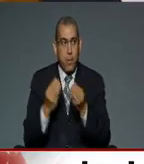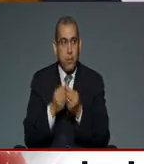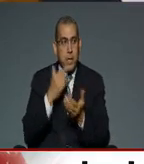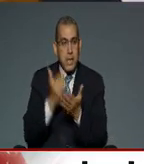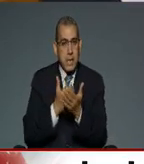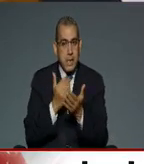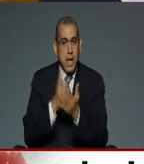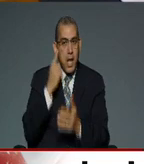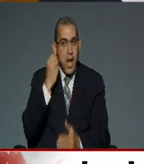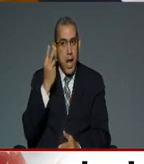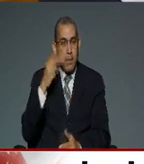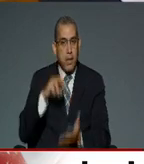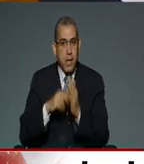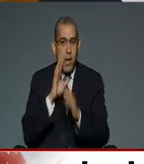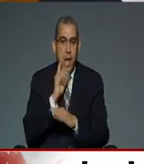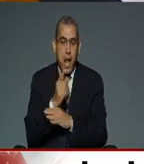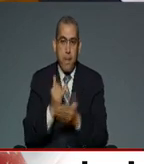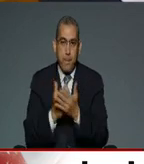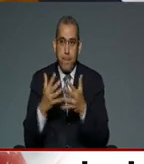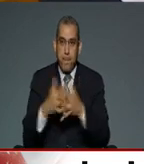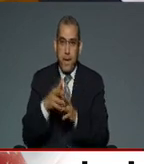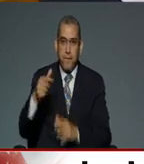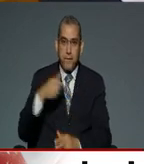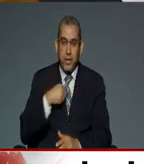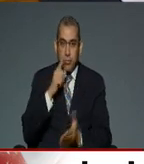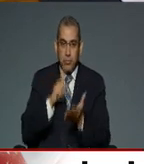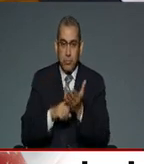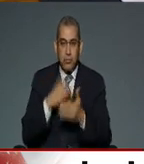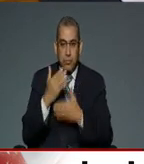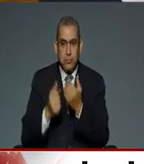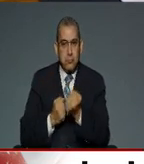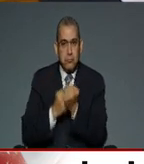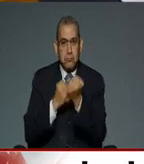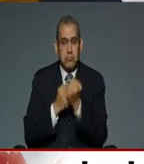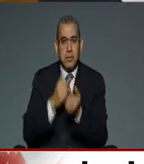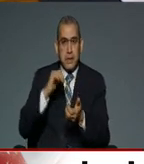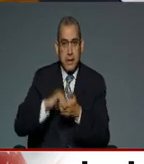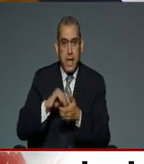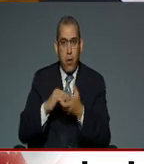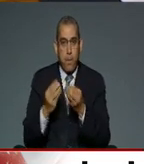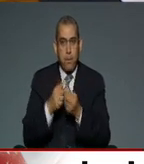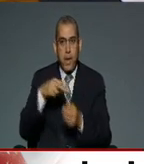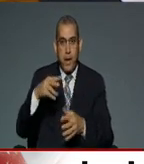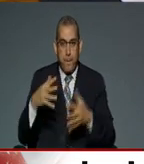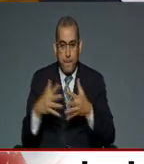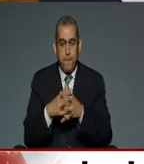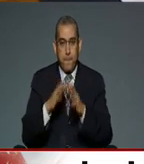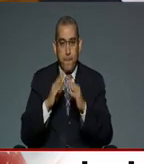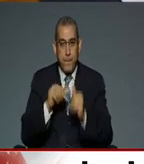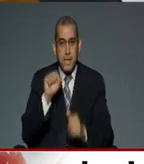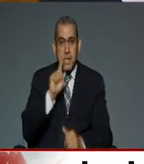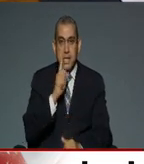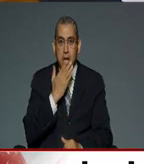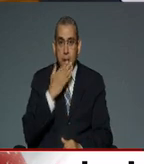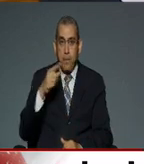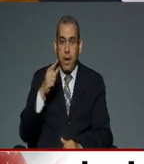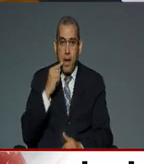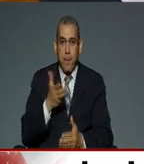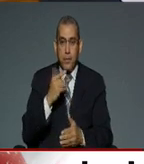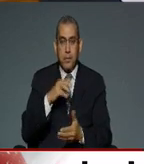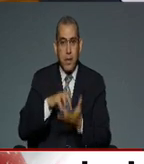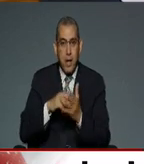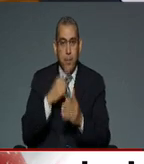والعلمي والفني بما يسفر عن دفع وتعزيز علاقات التعاون بين البلدين لا سما في قطاعات